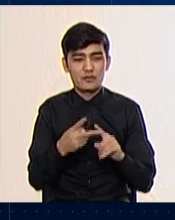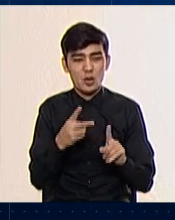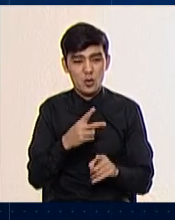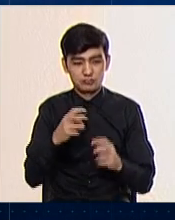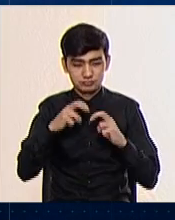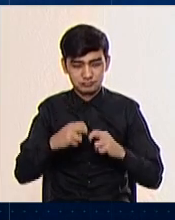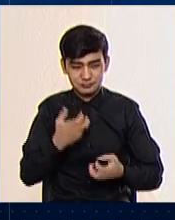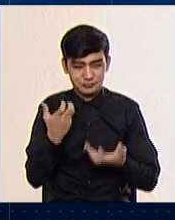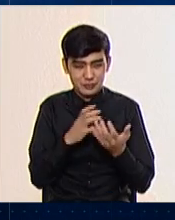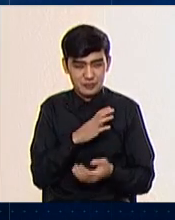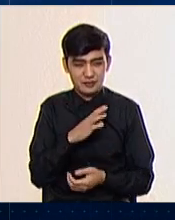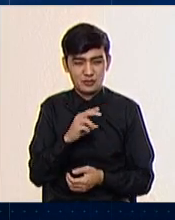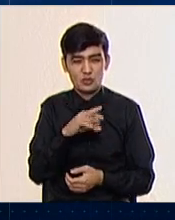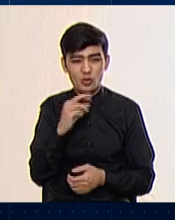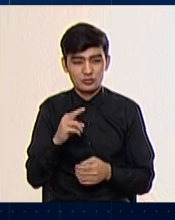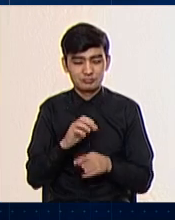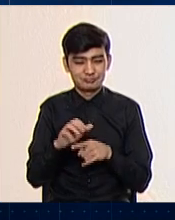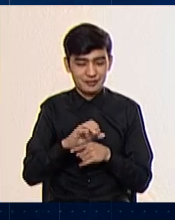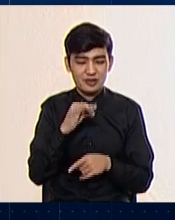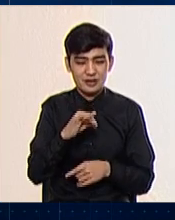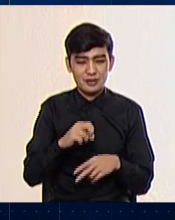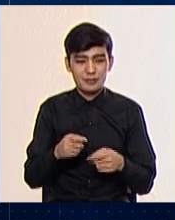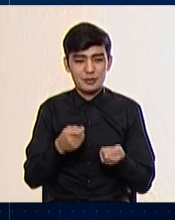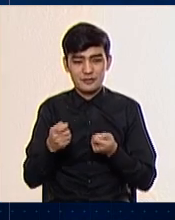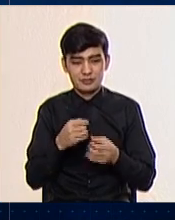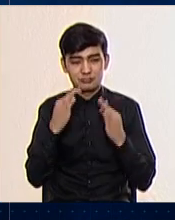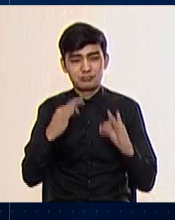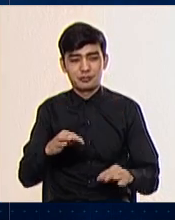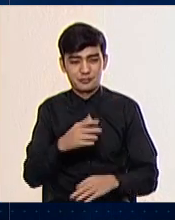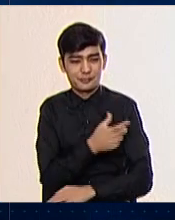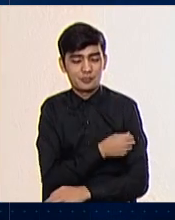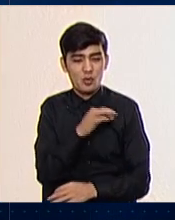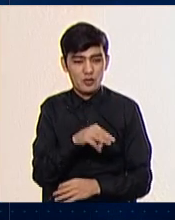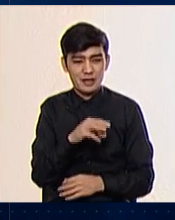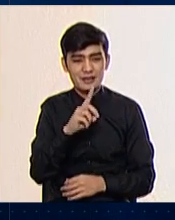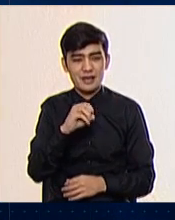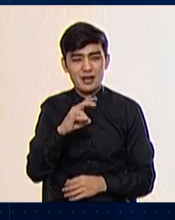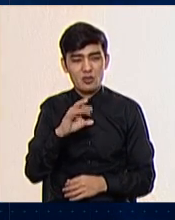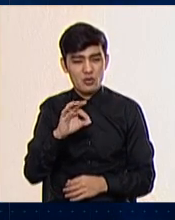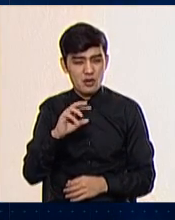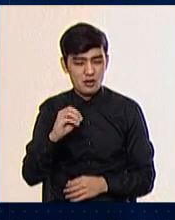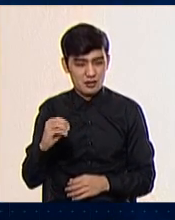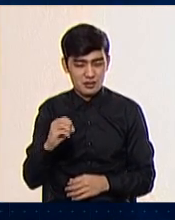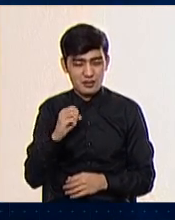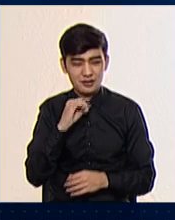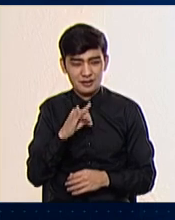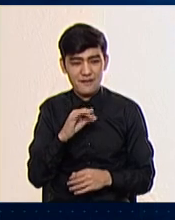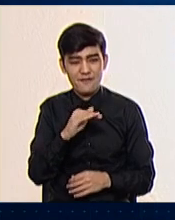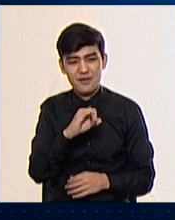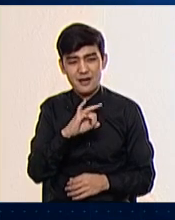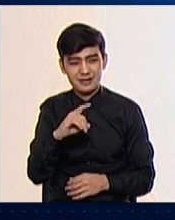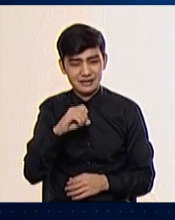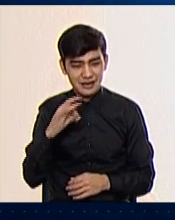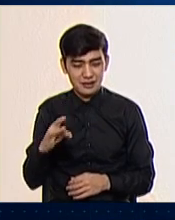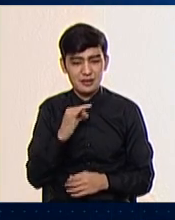по транспортировке доз препарата. Правительство одобрило вакцины от AstraZeneca, от Оксфордскую и Pfizer. Первая